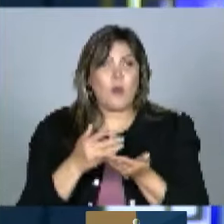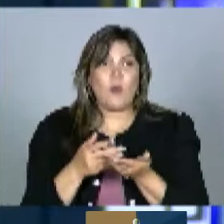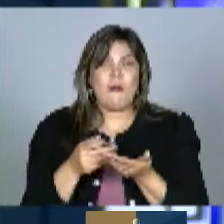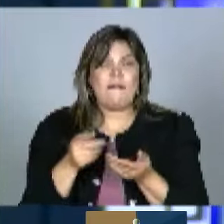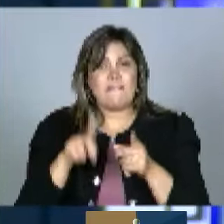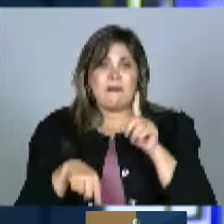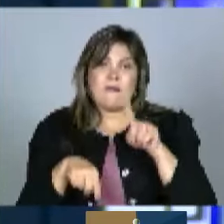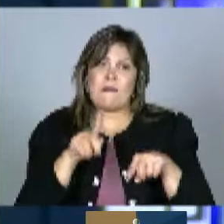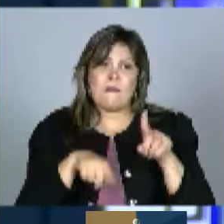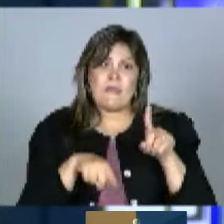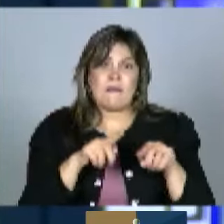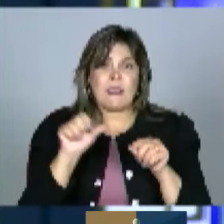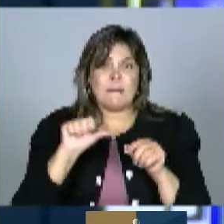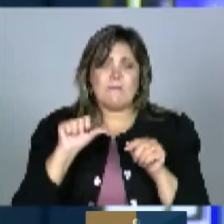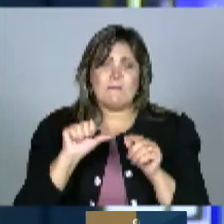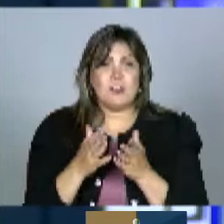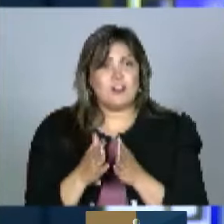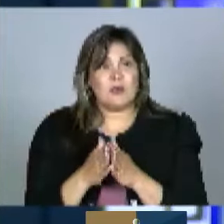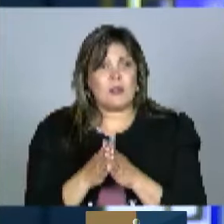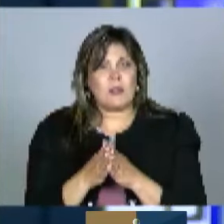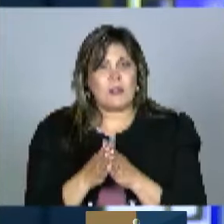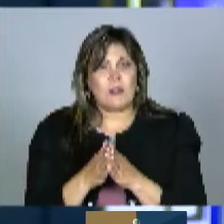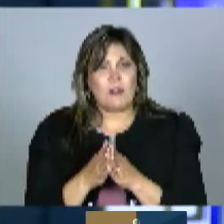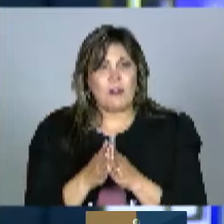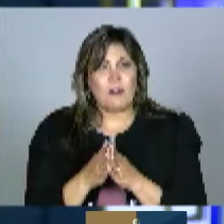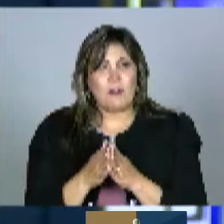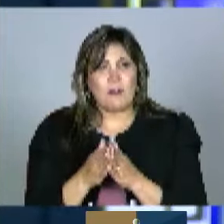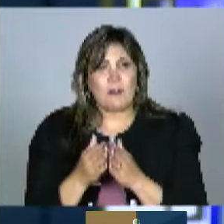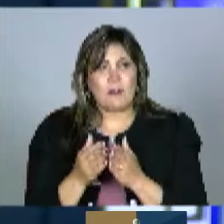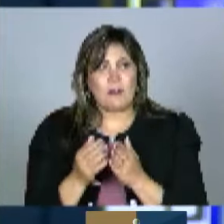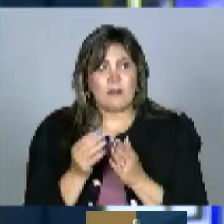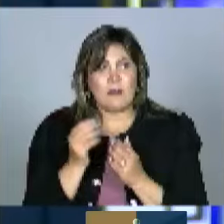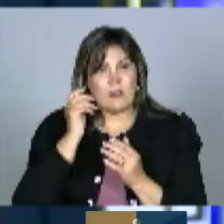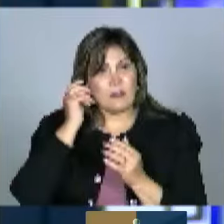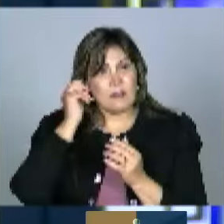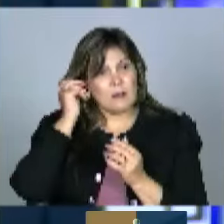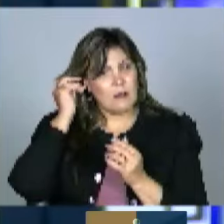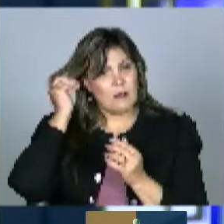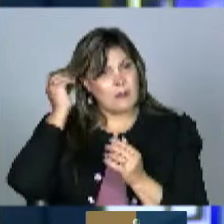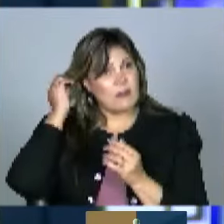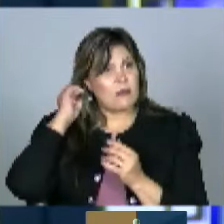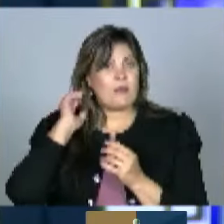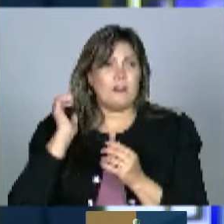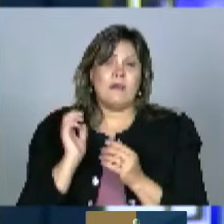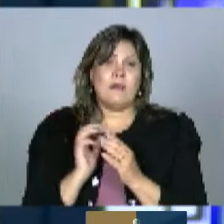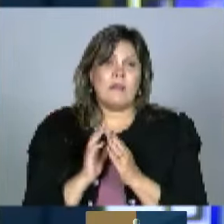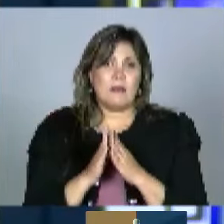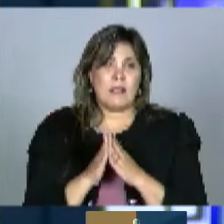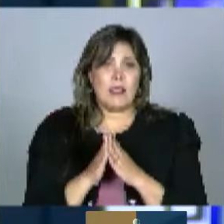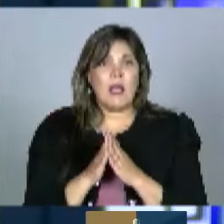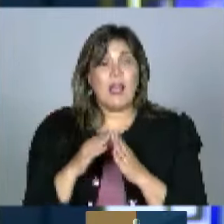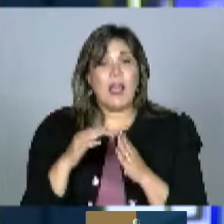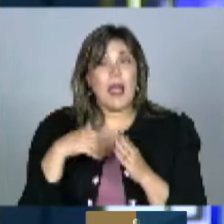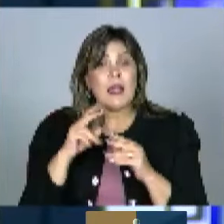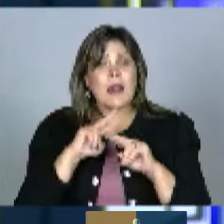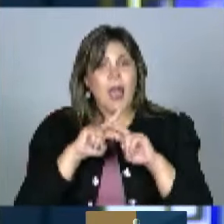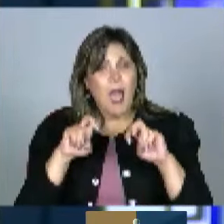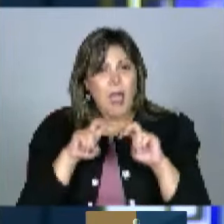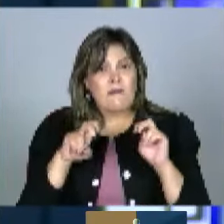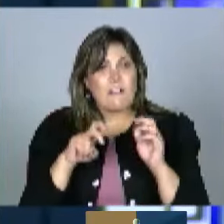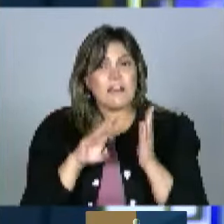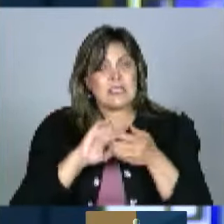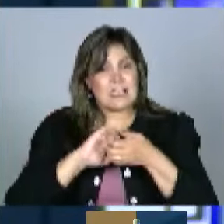فيه فيه محكمه الموضوع المستعجل ليس لها ان تفحص بنود